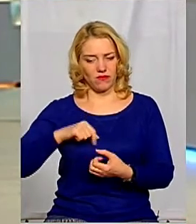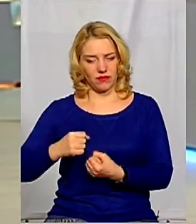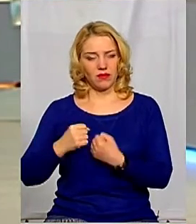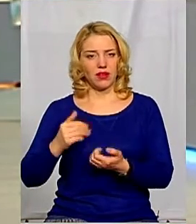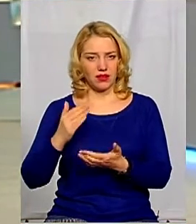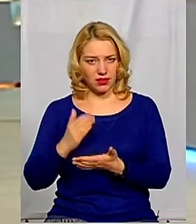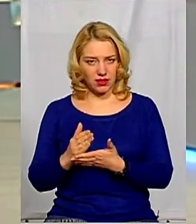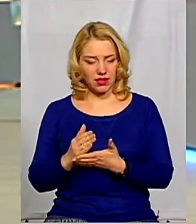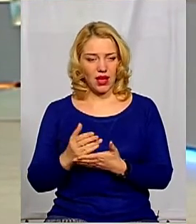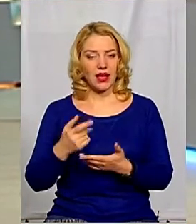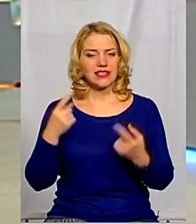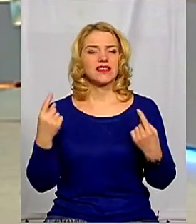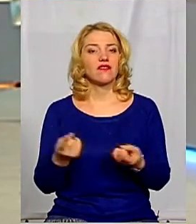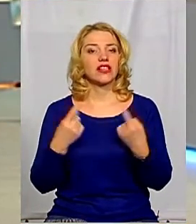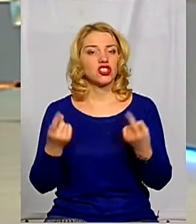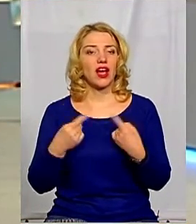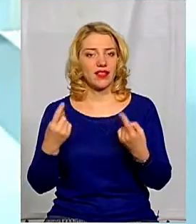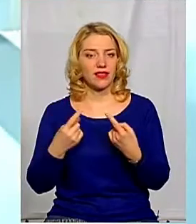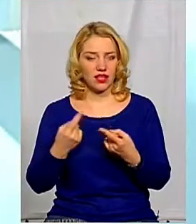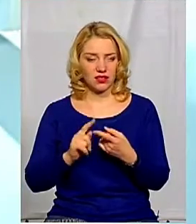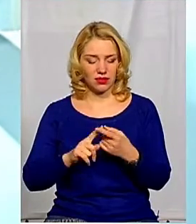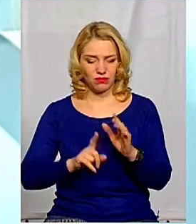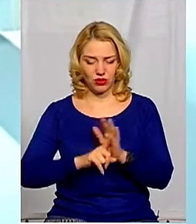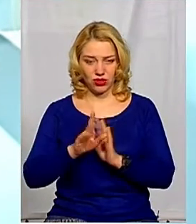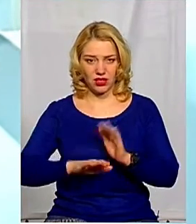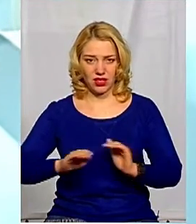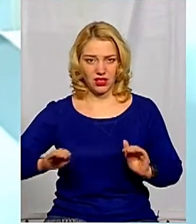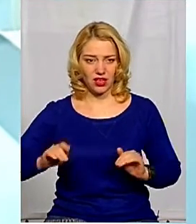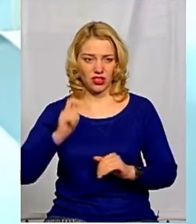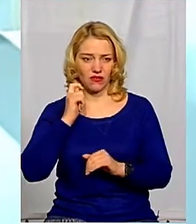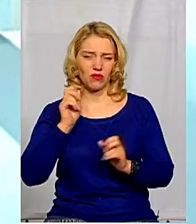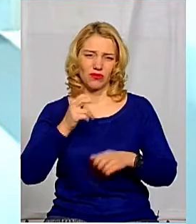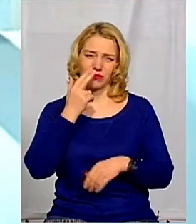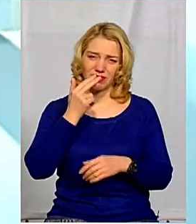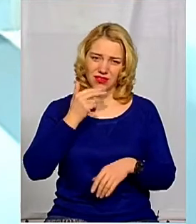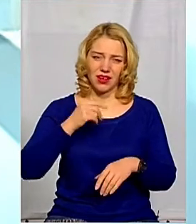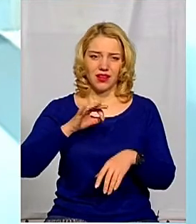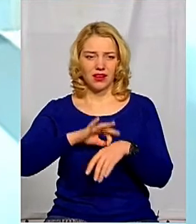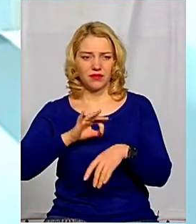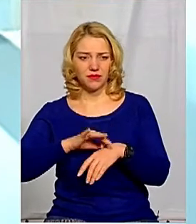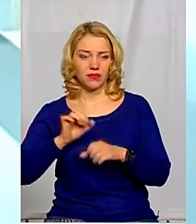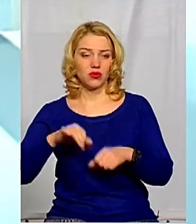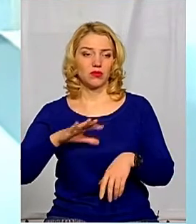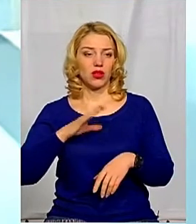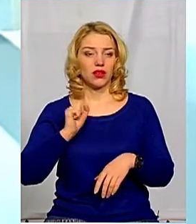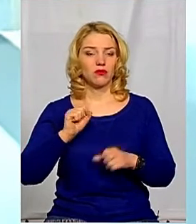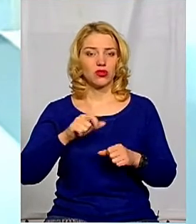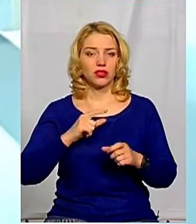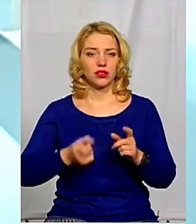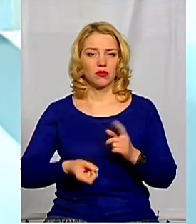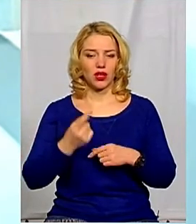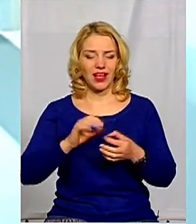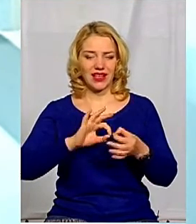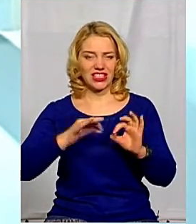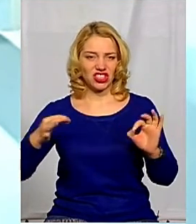але не домотованих. Починаючи з дитячих років, вона може проявлятися і респіраторним, і може проявлятися навіть